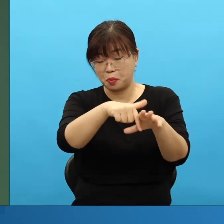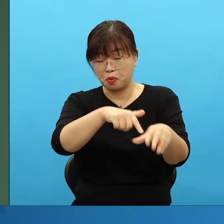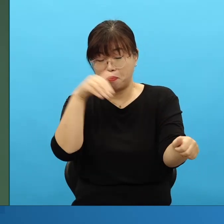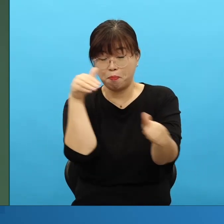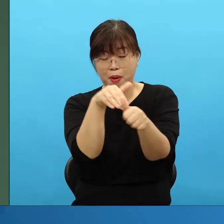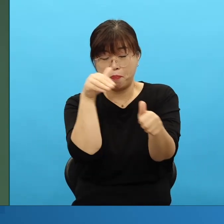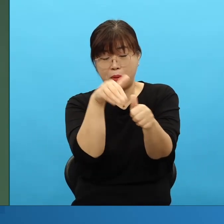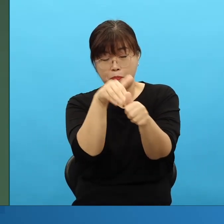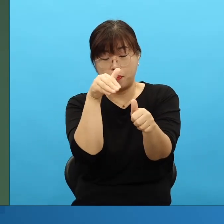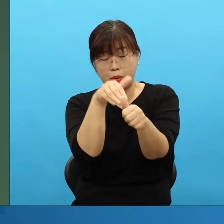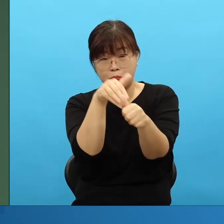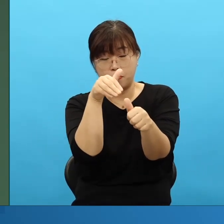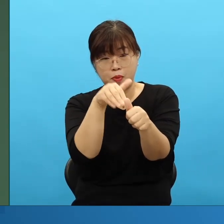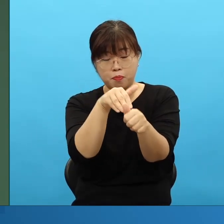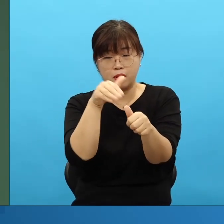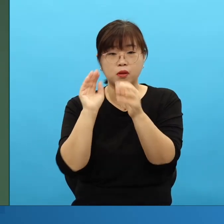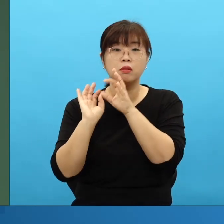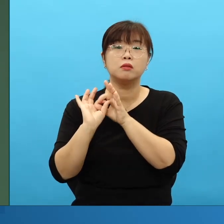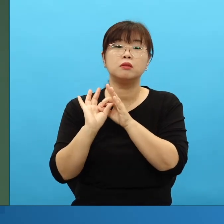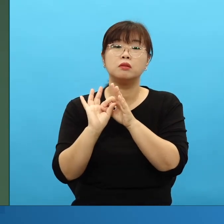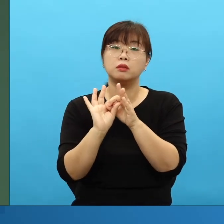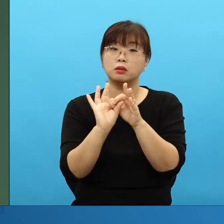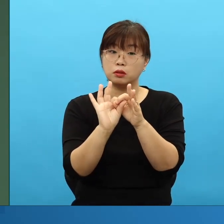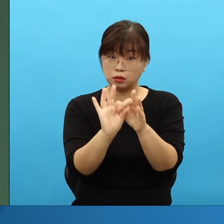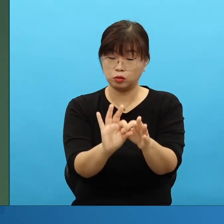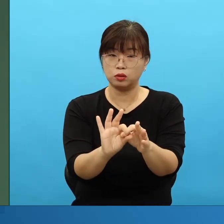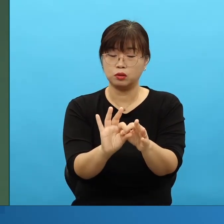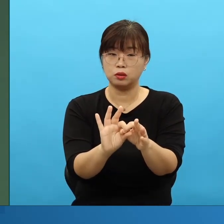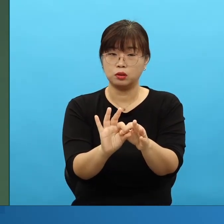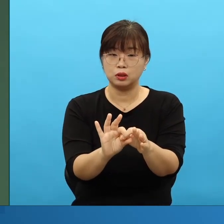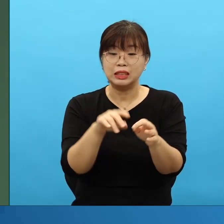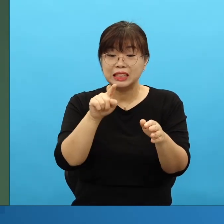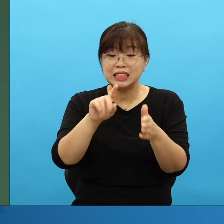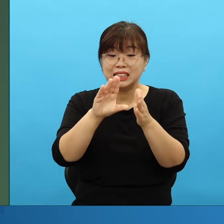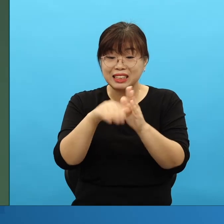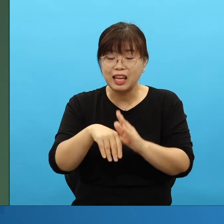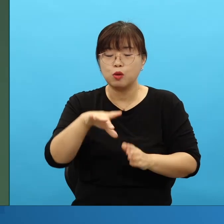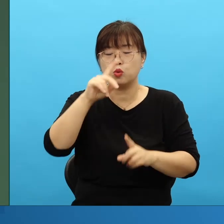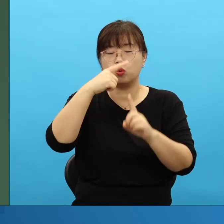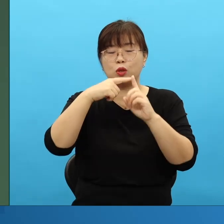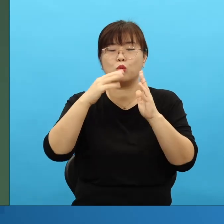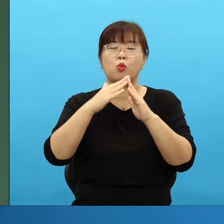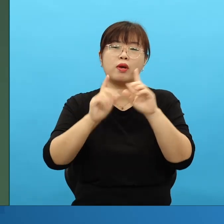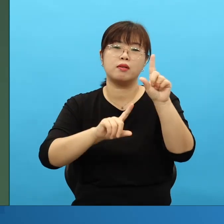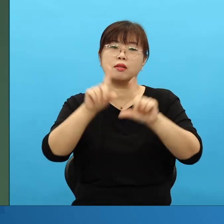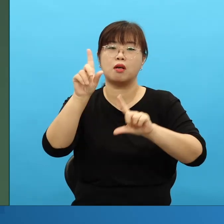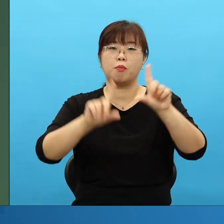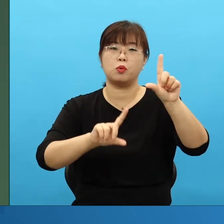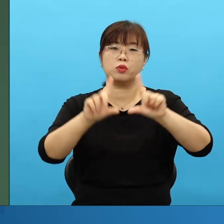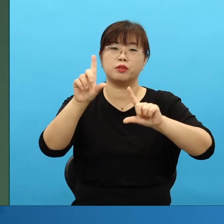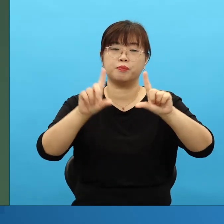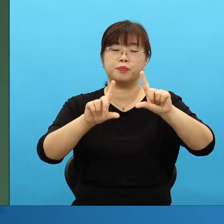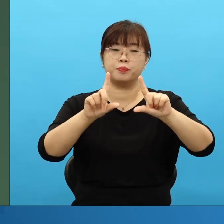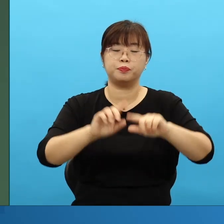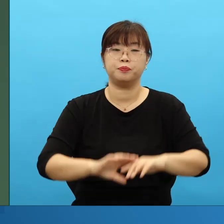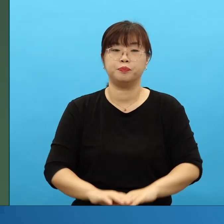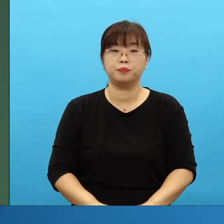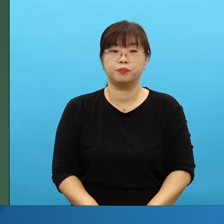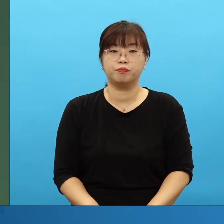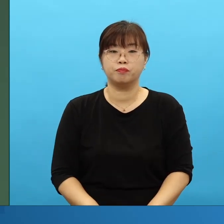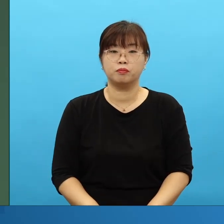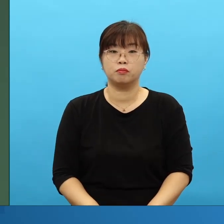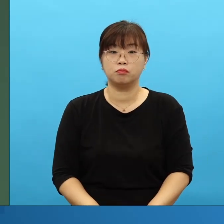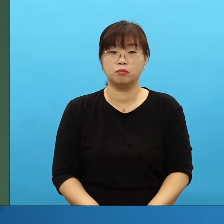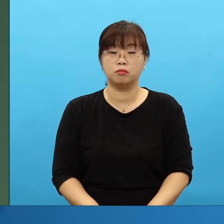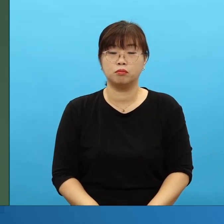heretics and persecute them for 250 years. 이런 상황의 초대교회였습니다. And this was a kind of situation. 근데 과연 그렇게 됐을까요? That